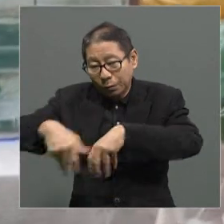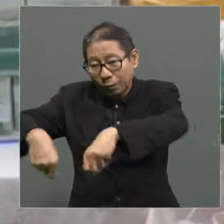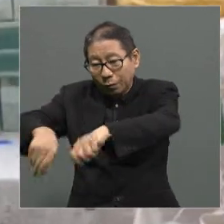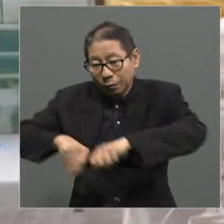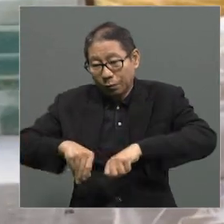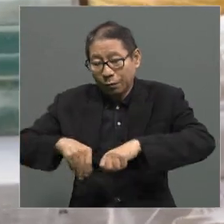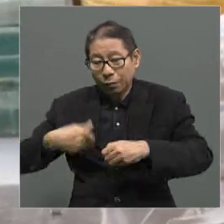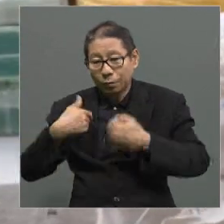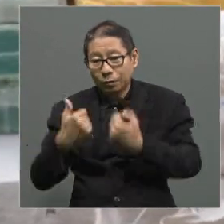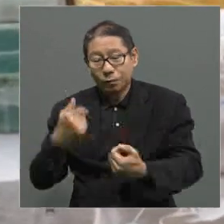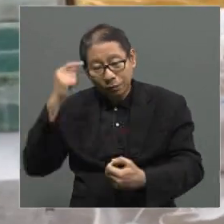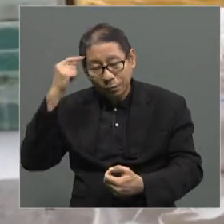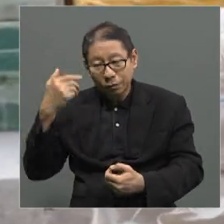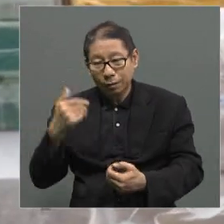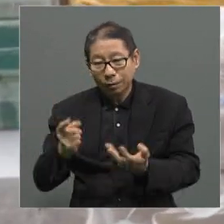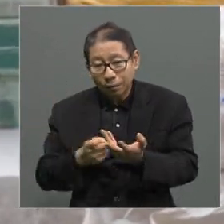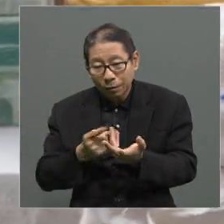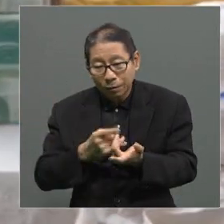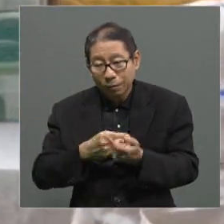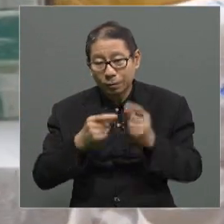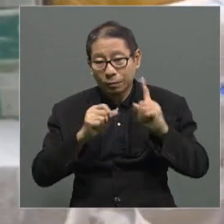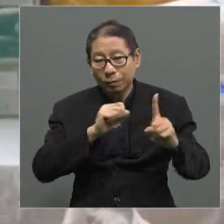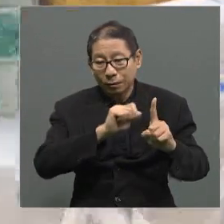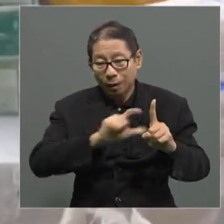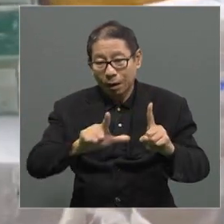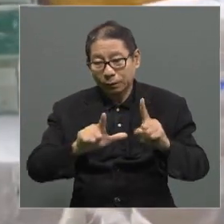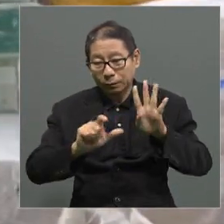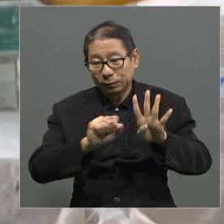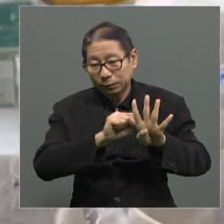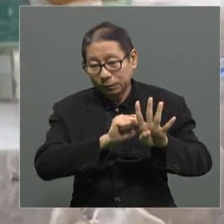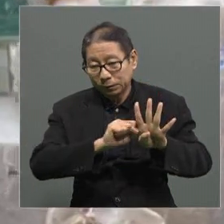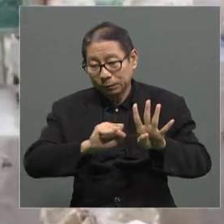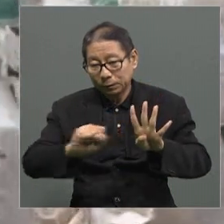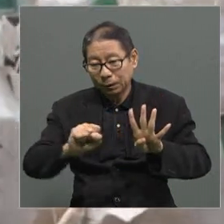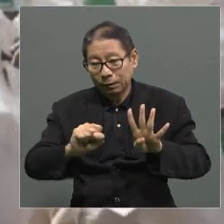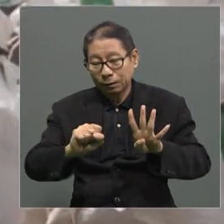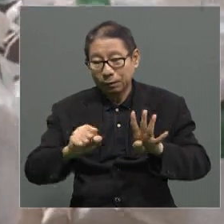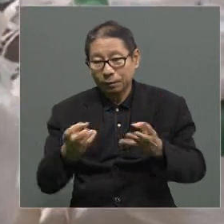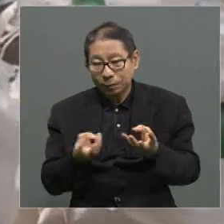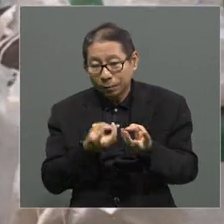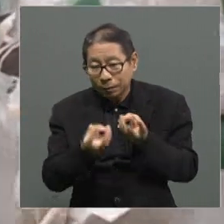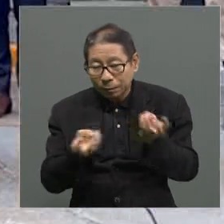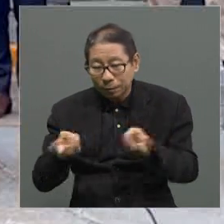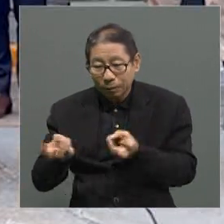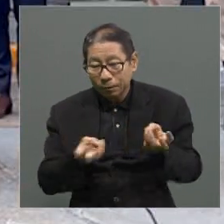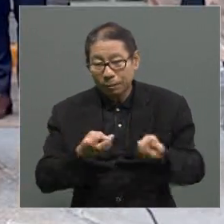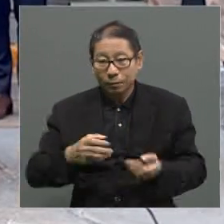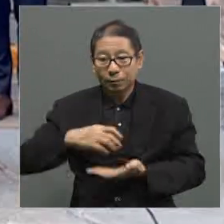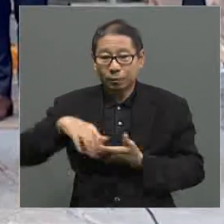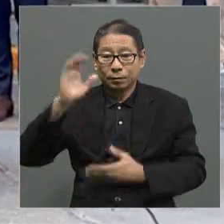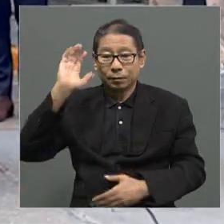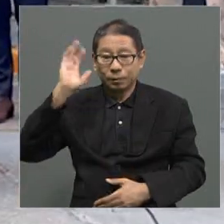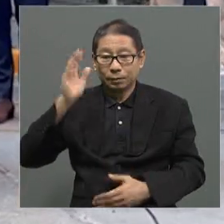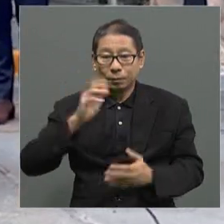ได้อย่างที่เรียนไปเมื่อสักครู่นี้คือ 1, 400,000เม็ดแล้ววันนี้ที่เอามาแถลงไม่ใช่แค่